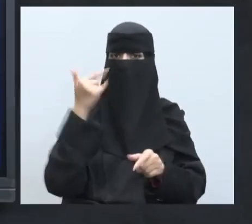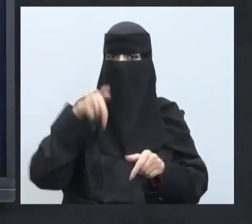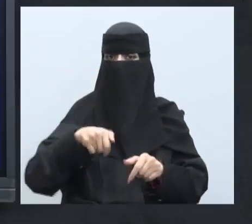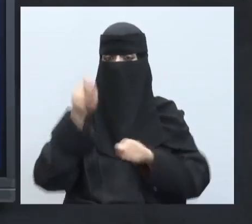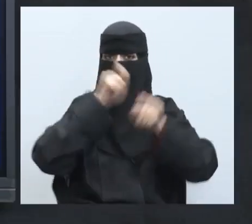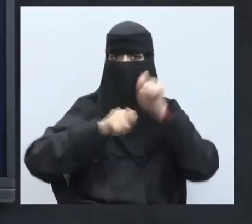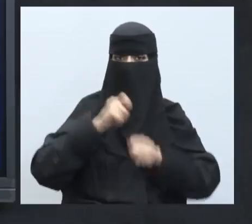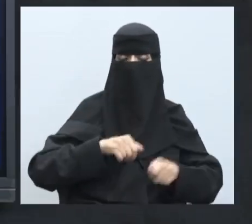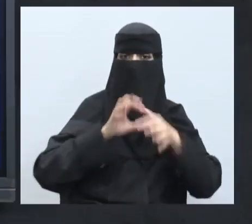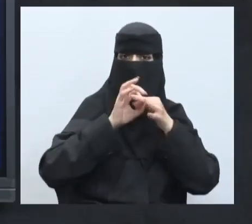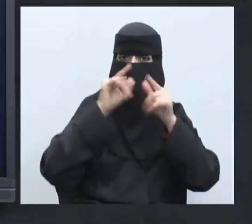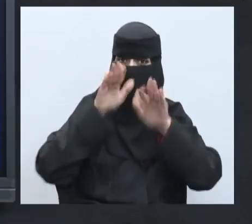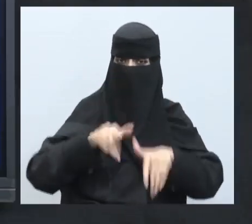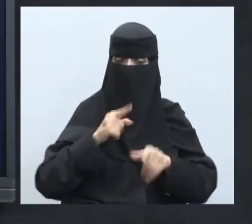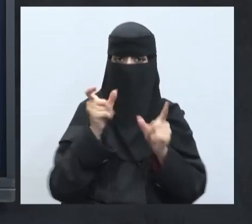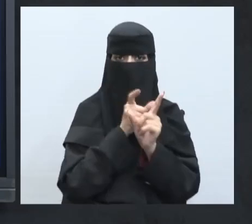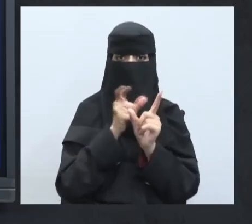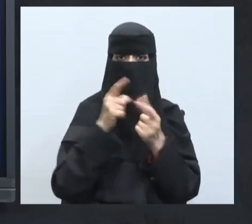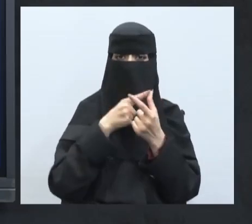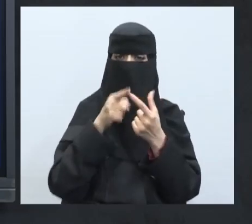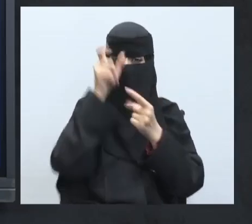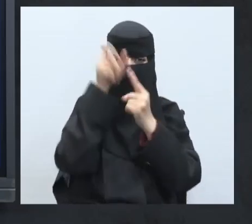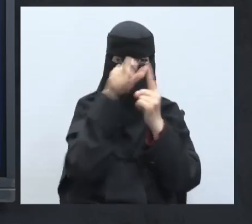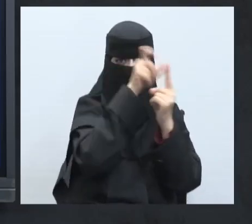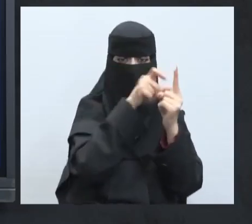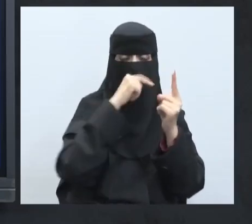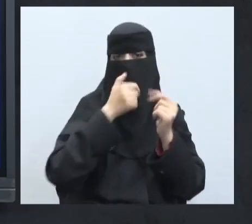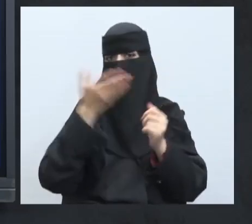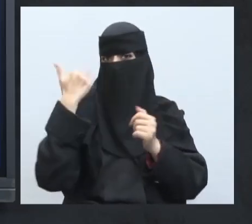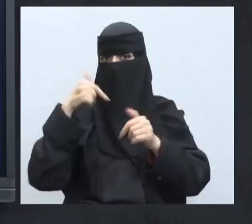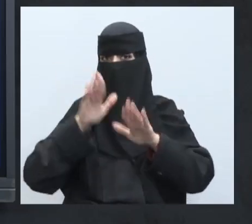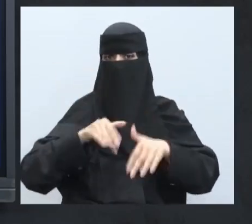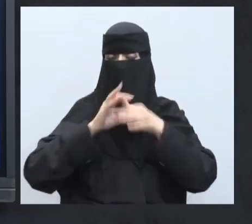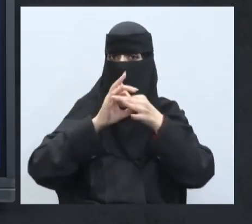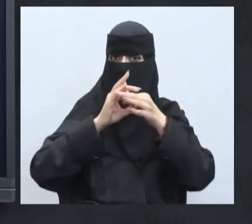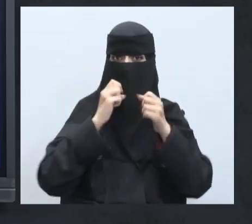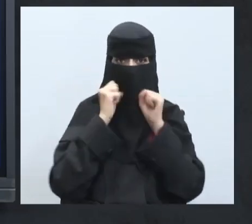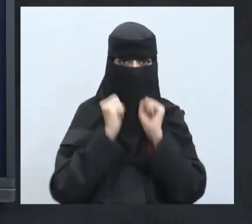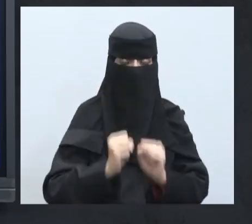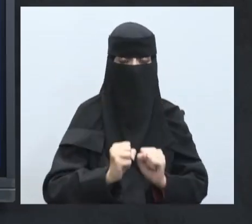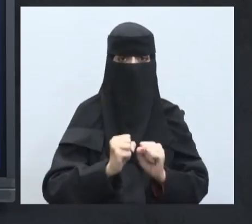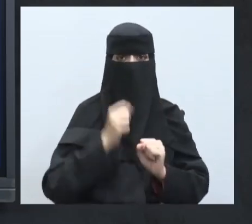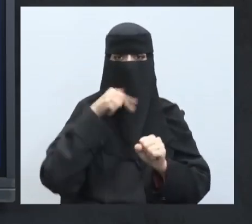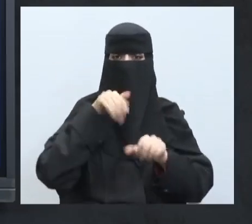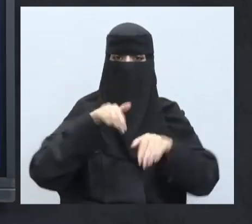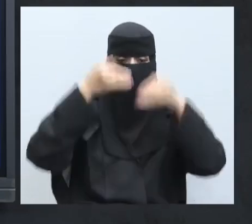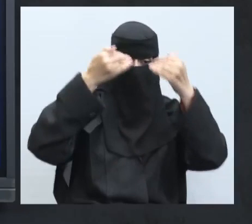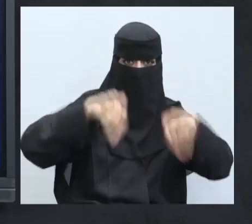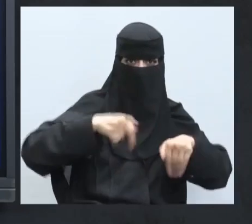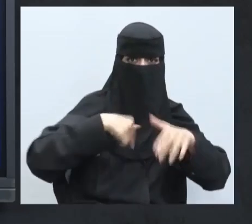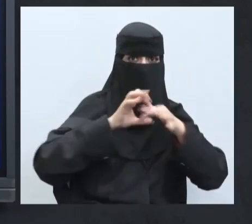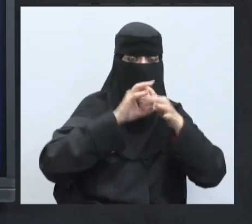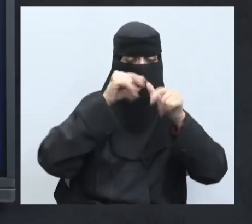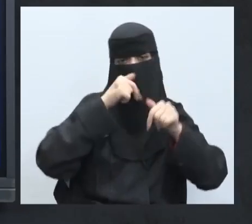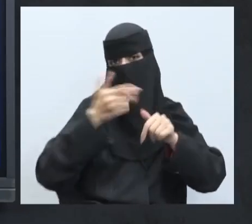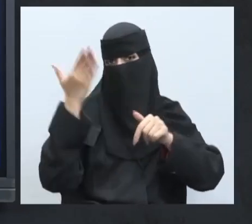الاتصال بين الموظفين ذكرنا في السابق قد يكون التواصل صعب وهذا من معوقات الاتصال في السابق